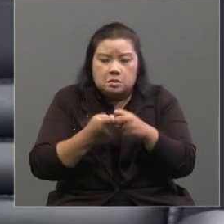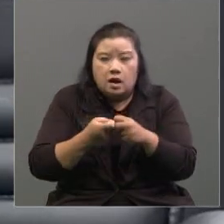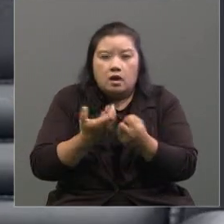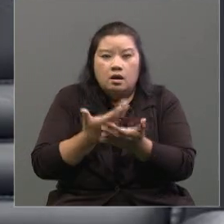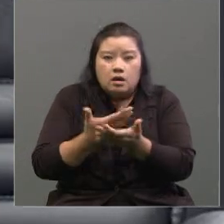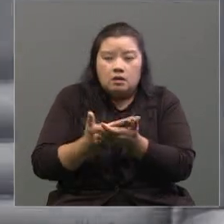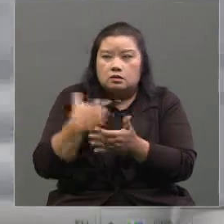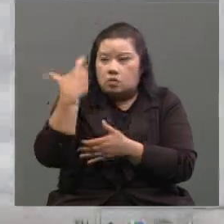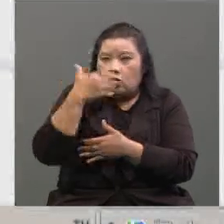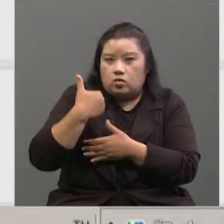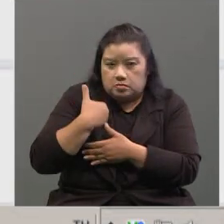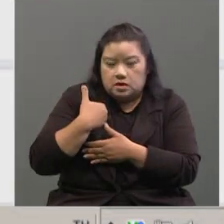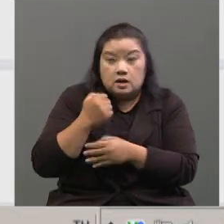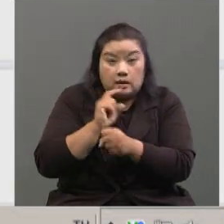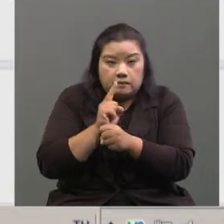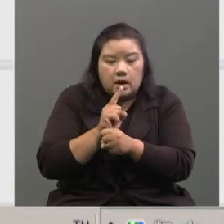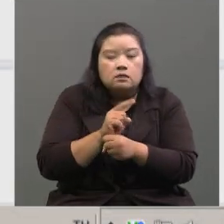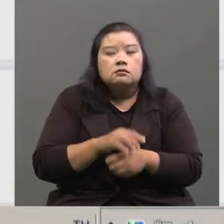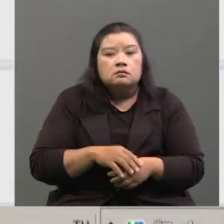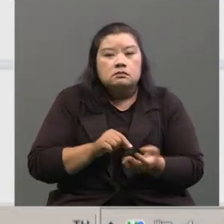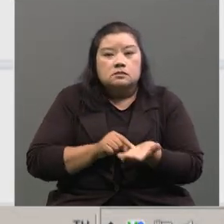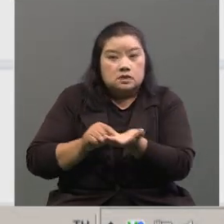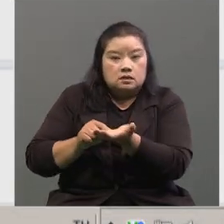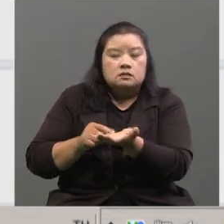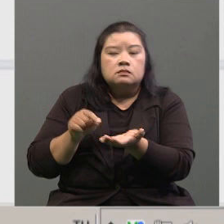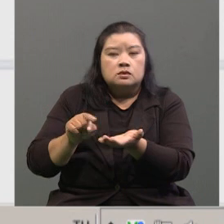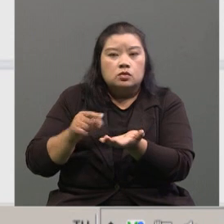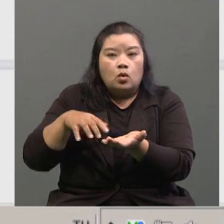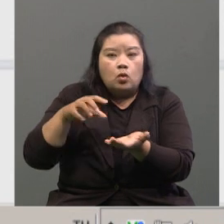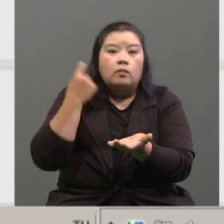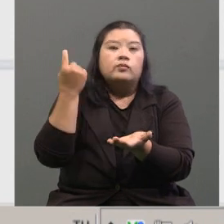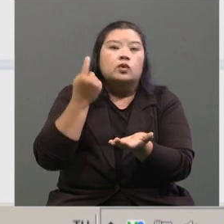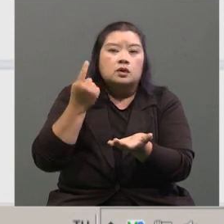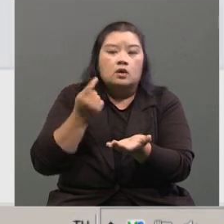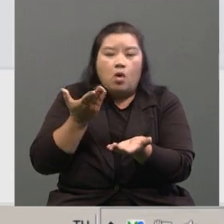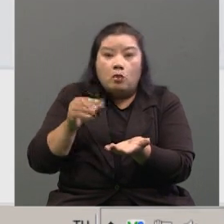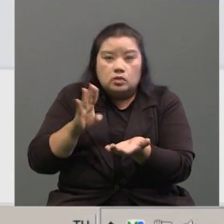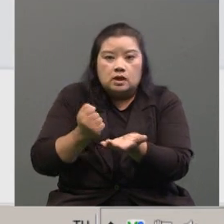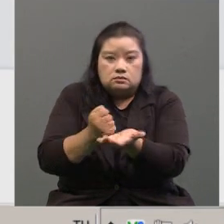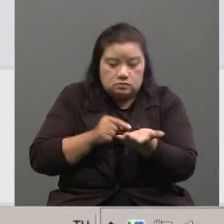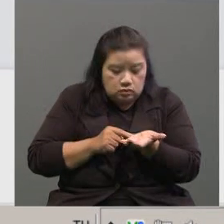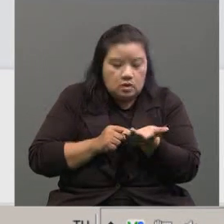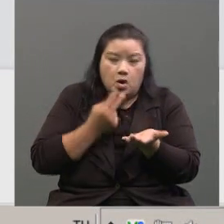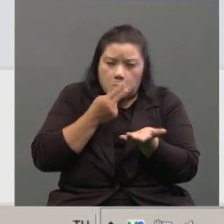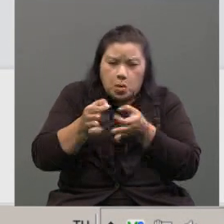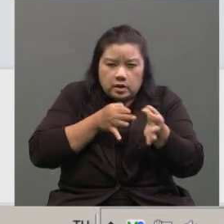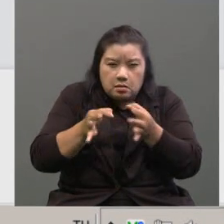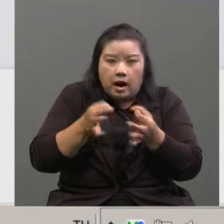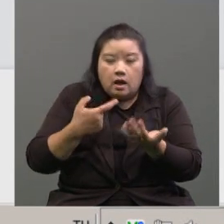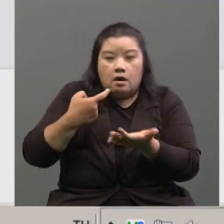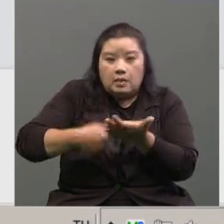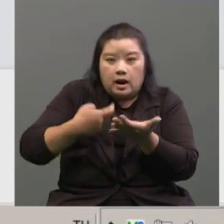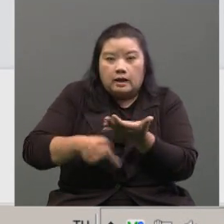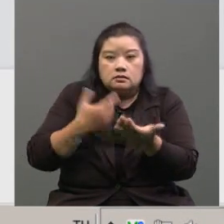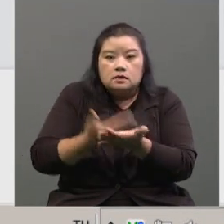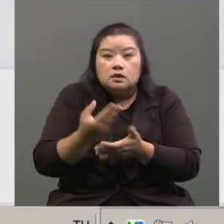หายรมถึงการยimaanความสิหายจากเงิประการที่บร